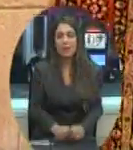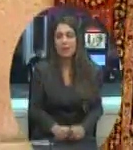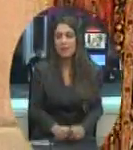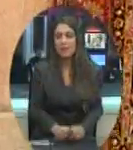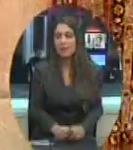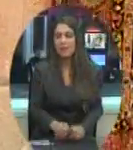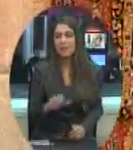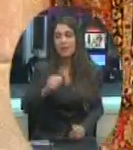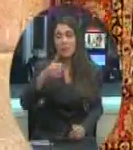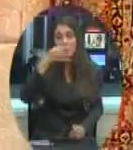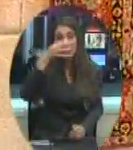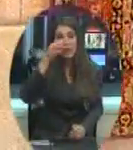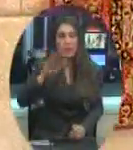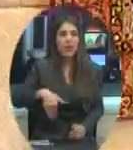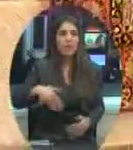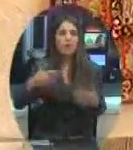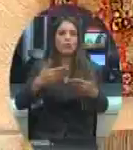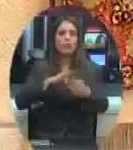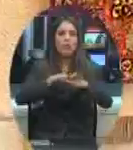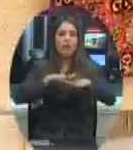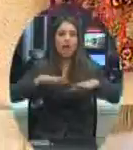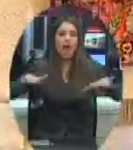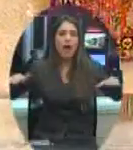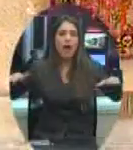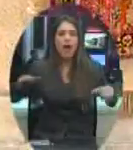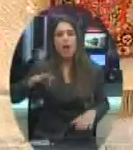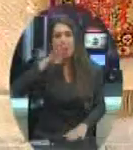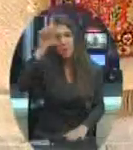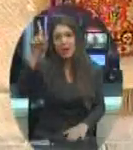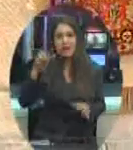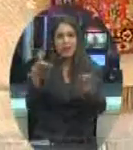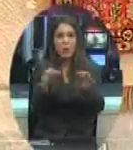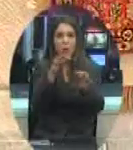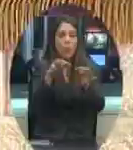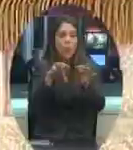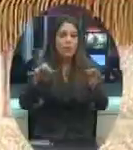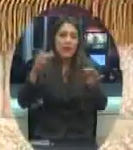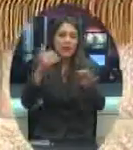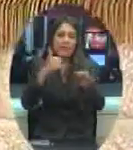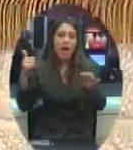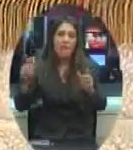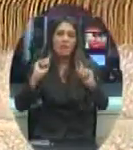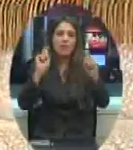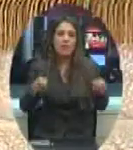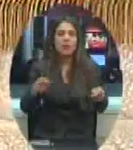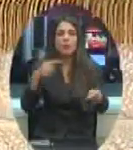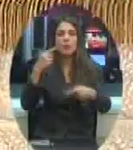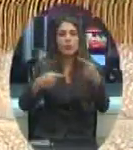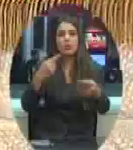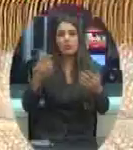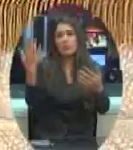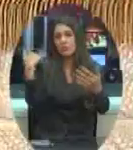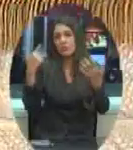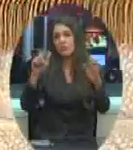המסקרנים נמצא גם שטיח פרסי עשוי חוטי זהב שהעניקה בשנת 1977 לכנסת משפחה